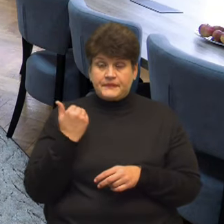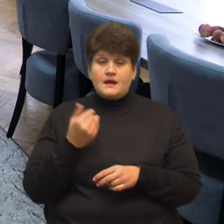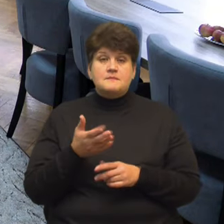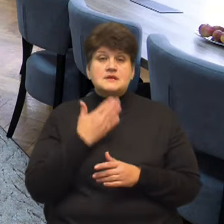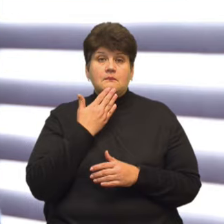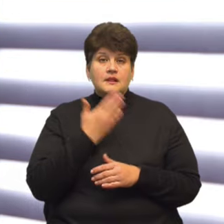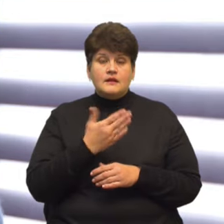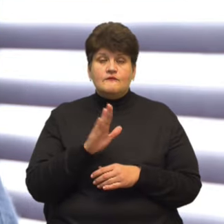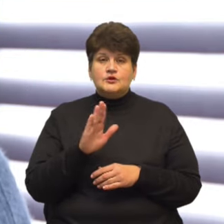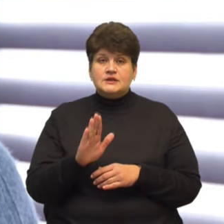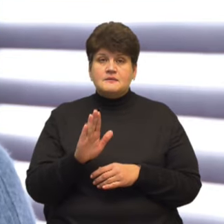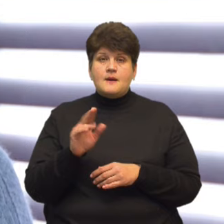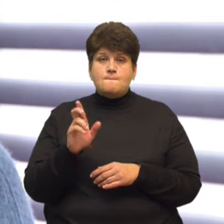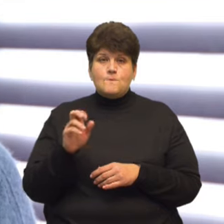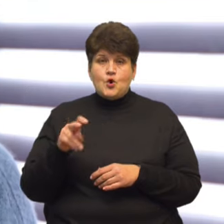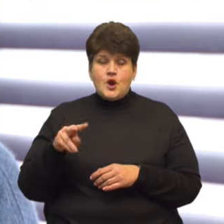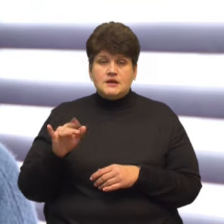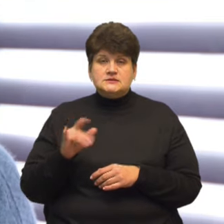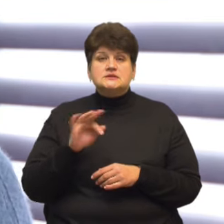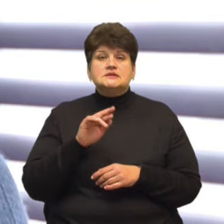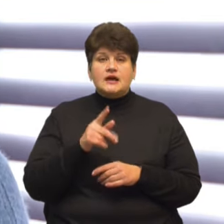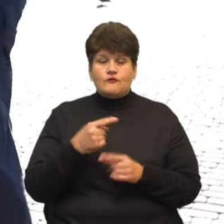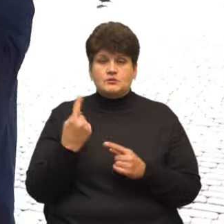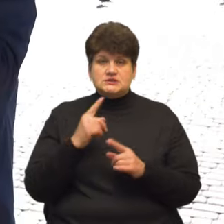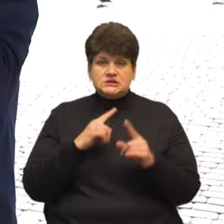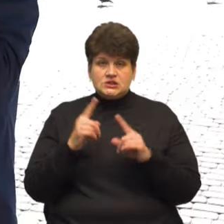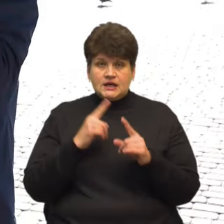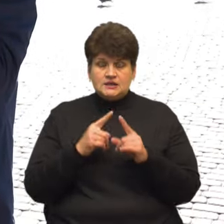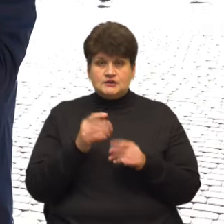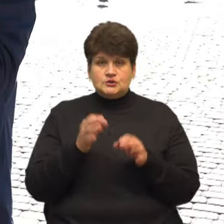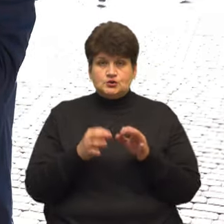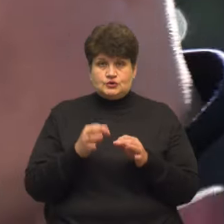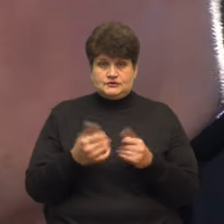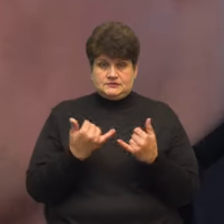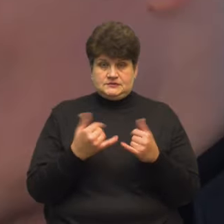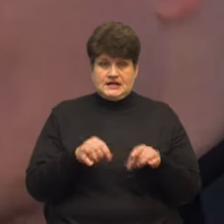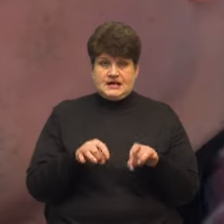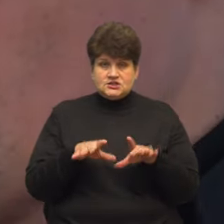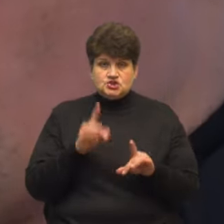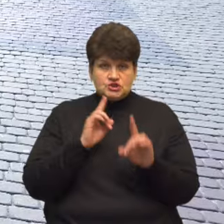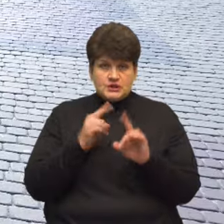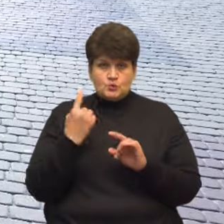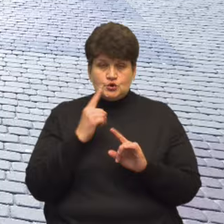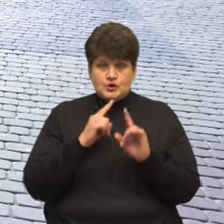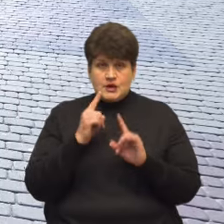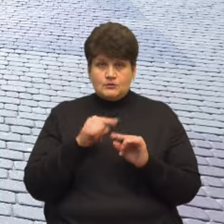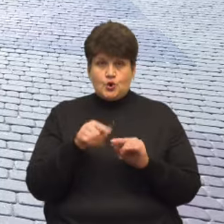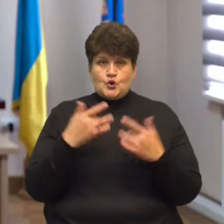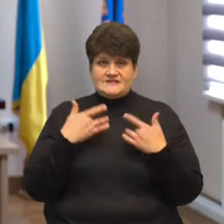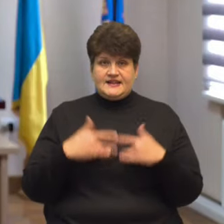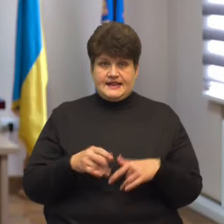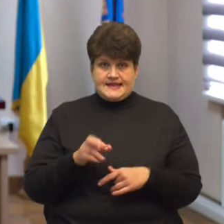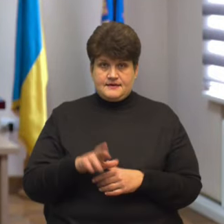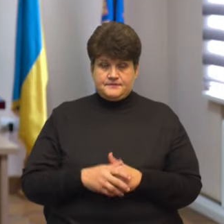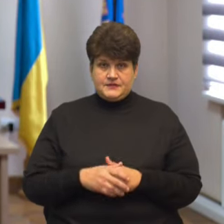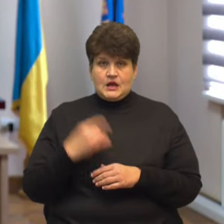Володимира болещука як відреагували в обласній раді на судовий позов Михайла головка щодо рішення сесії облради про його звільнення